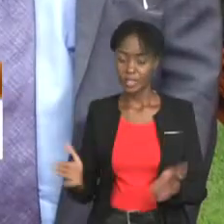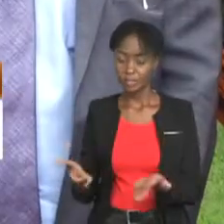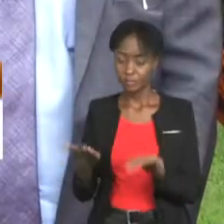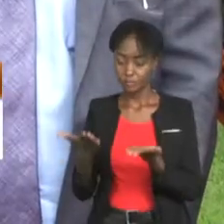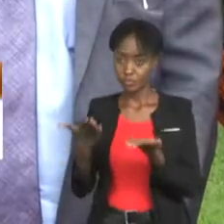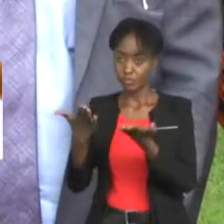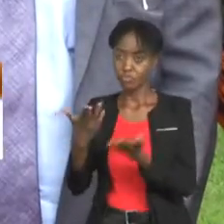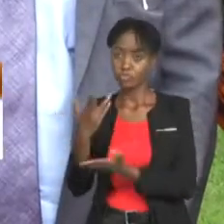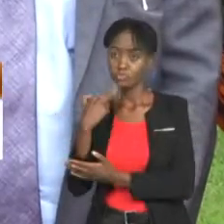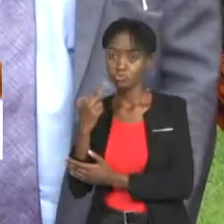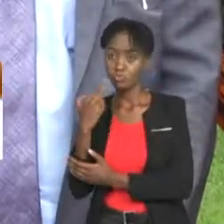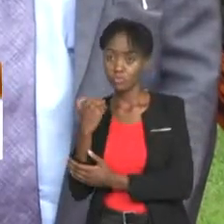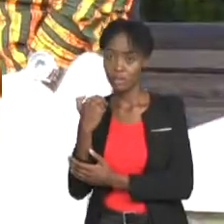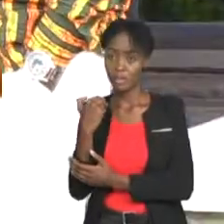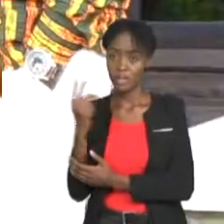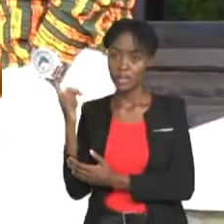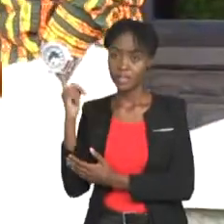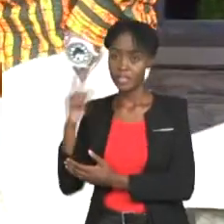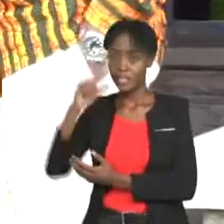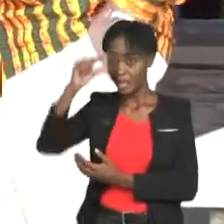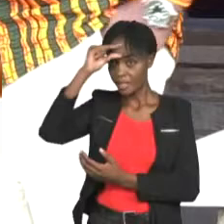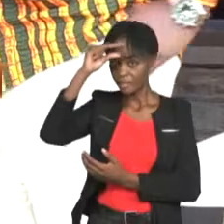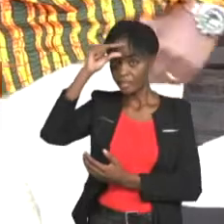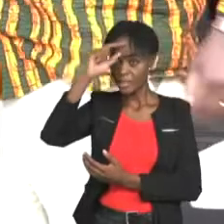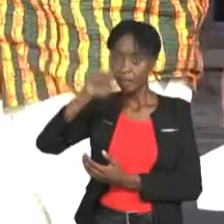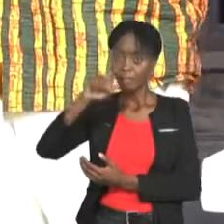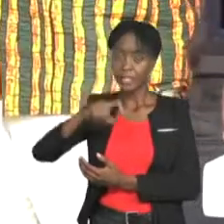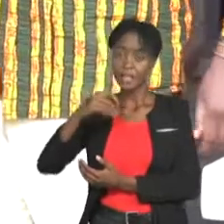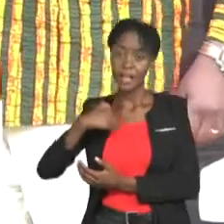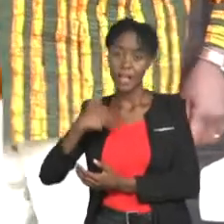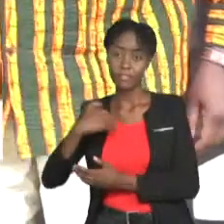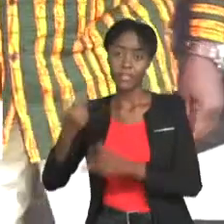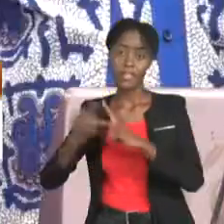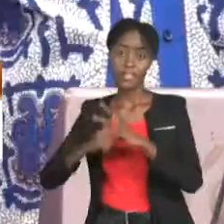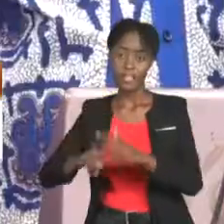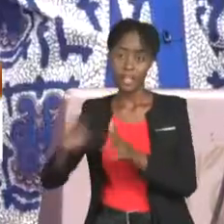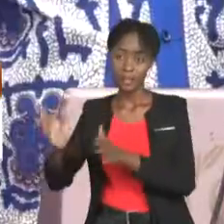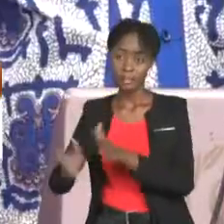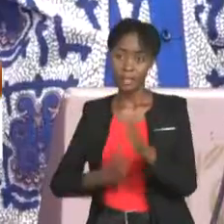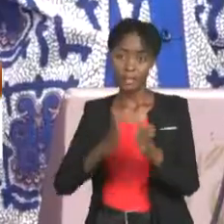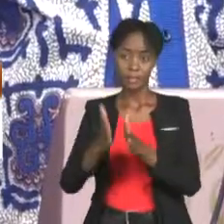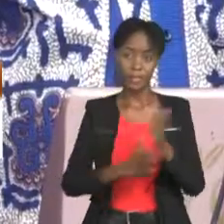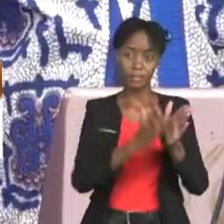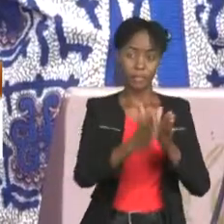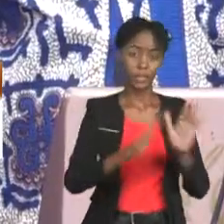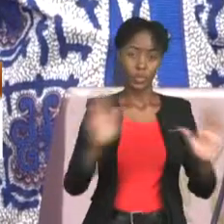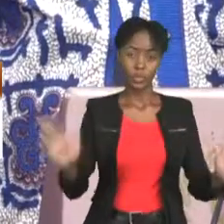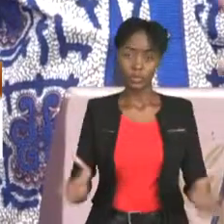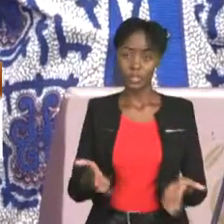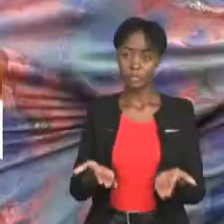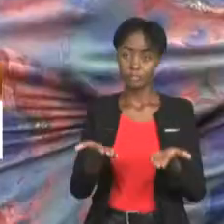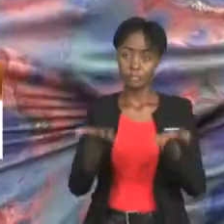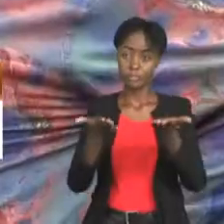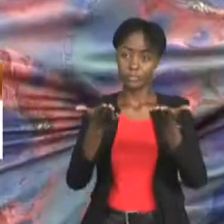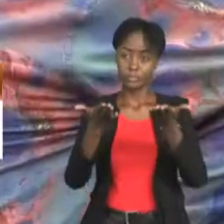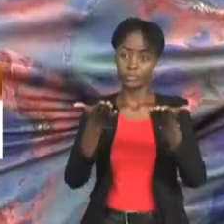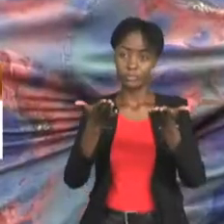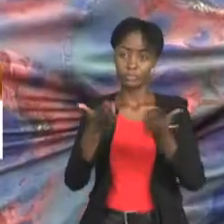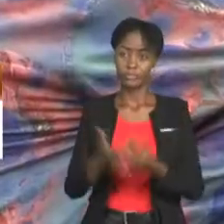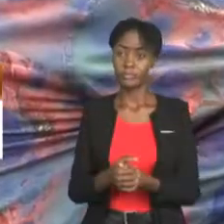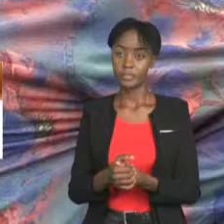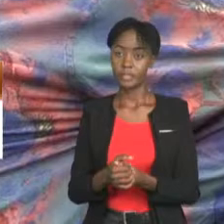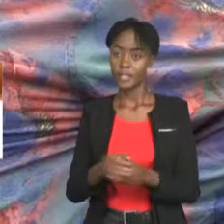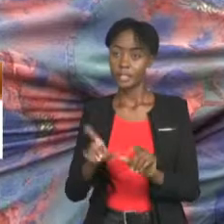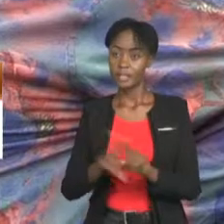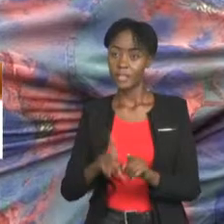nchini Kenya, serikali ianze kufadhili shughuli kama utafiti ili kuwezesha viwanda vya Kenya kupata malighafi tosha, wakidai